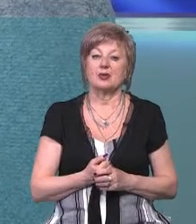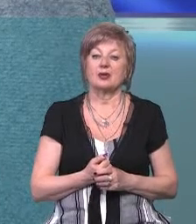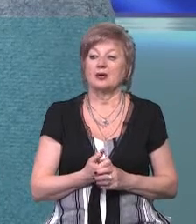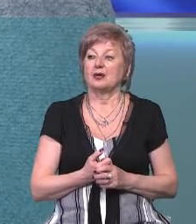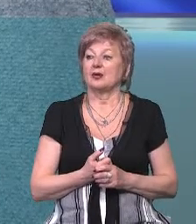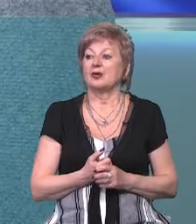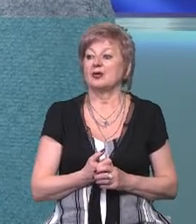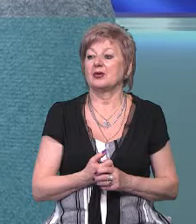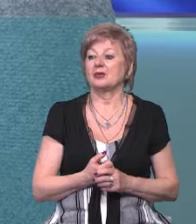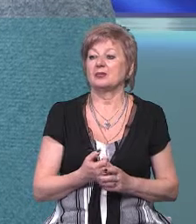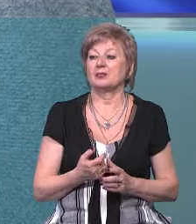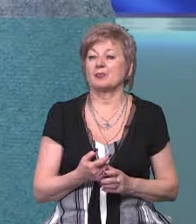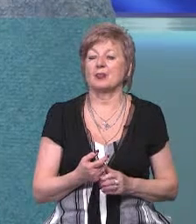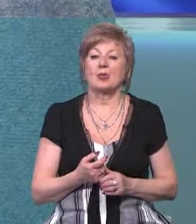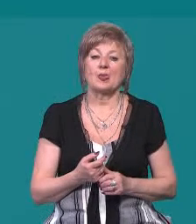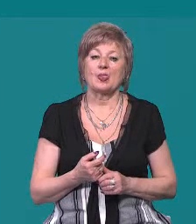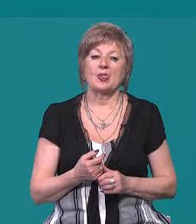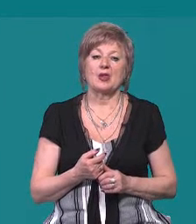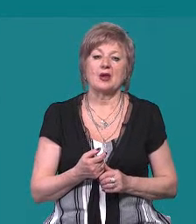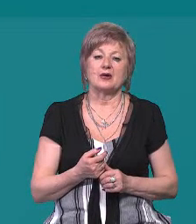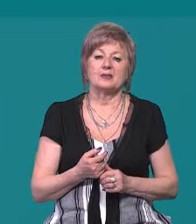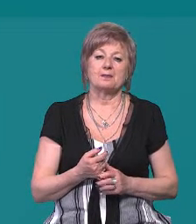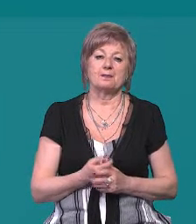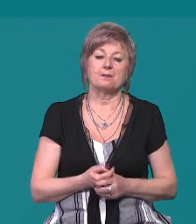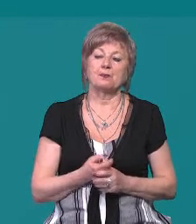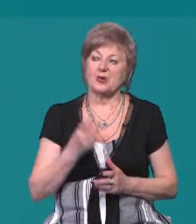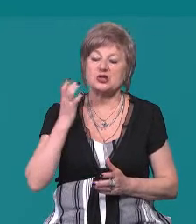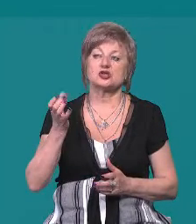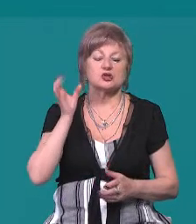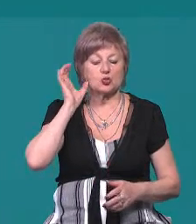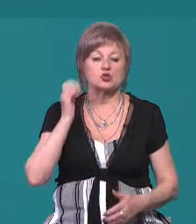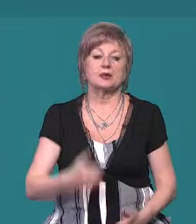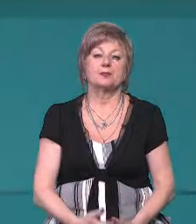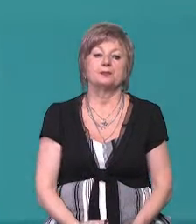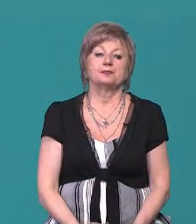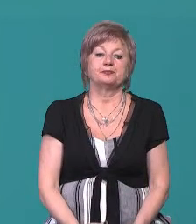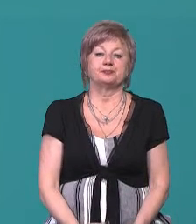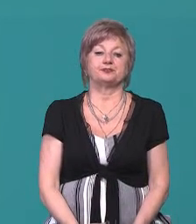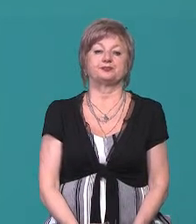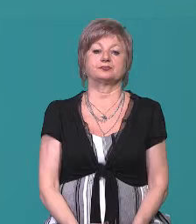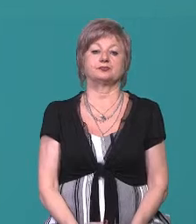управління Держспоживслужби в Запорізькій області Едуарда Пакети. Давайте послухаємо.